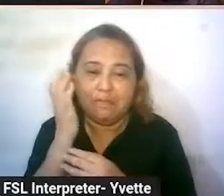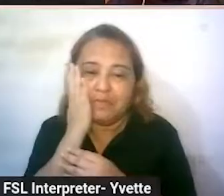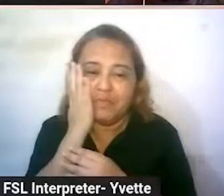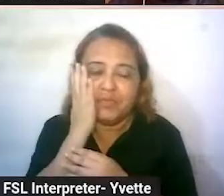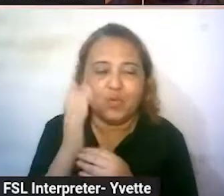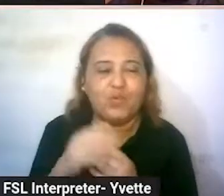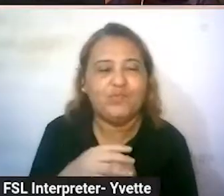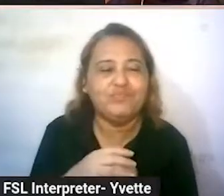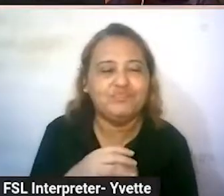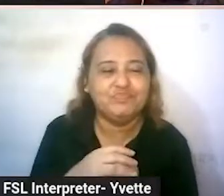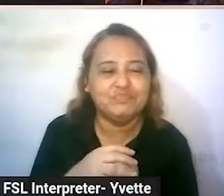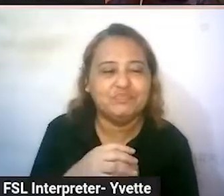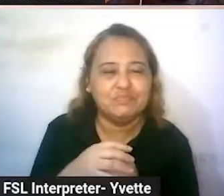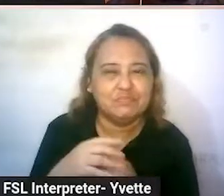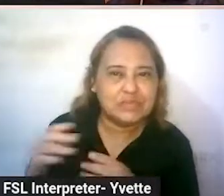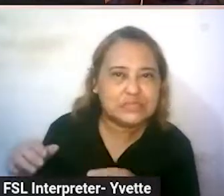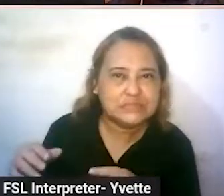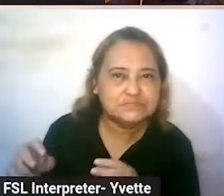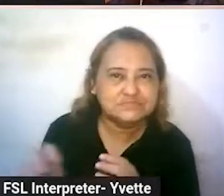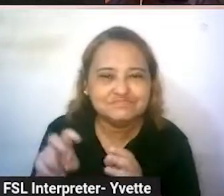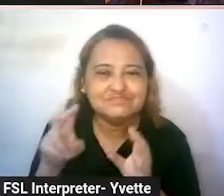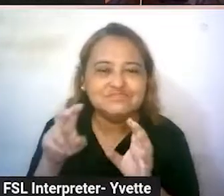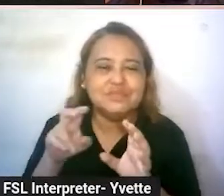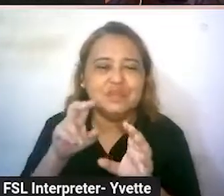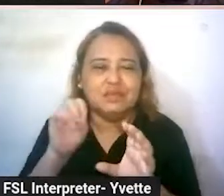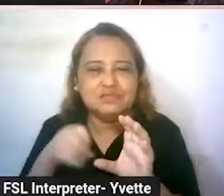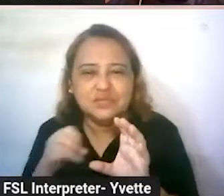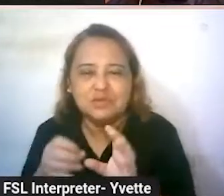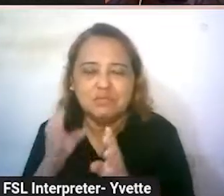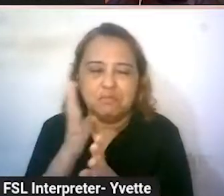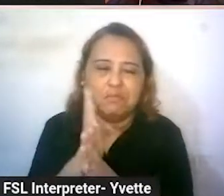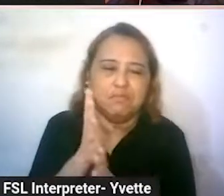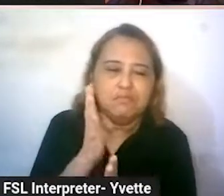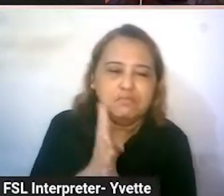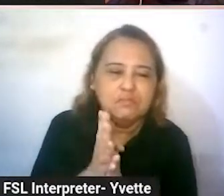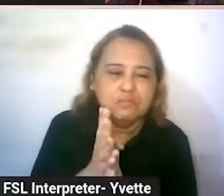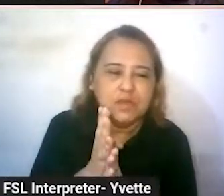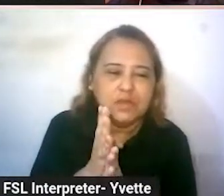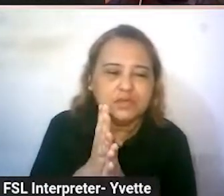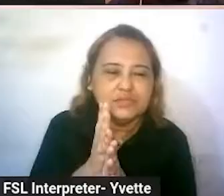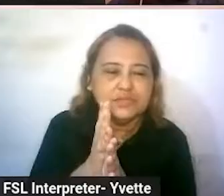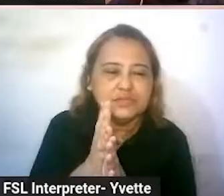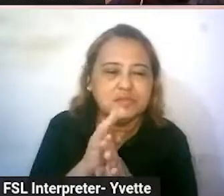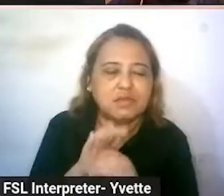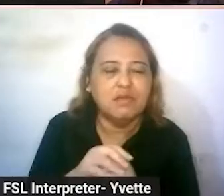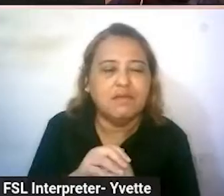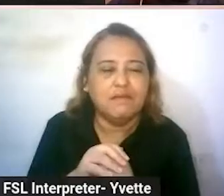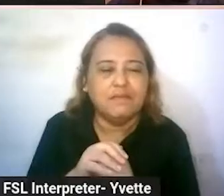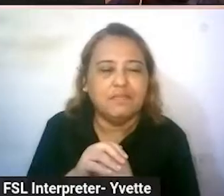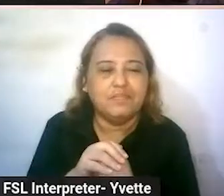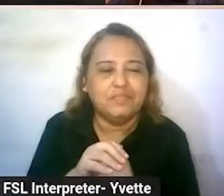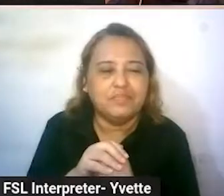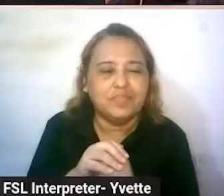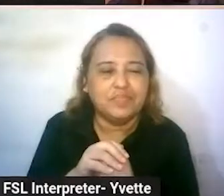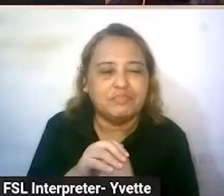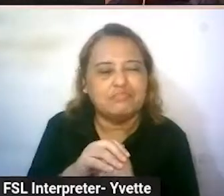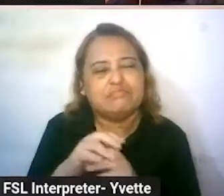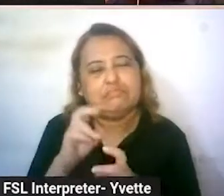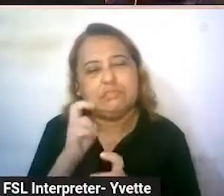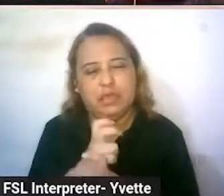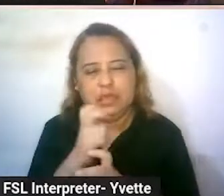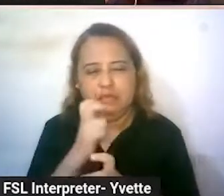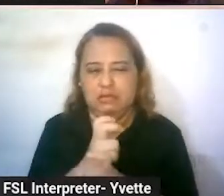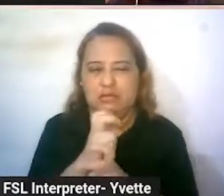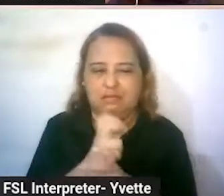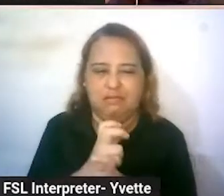ha. Nagko-commute ako ng jeep, nagko-commute ako ng bus. Kaya lang, mobility-wise, talagang nahihirapan ako.